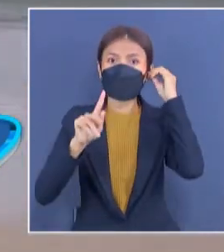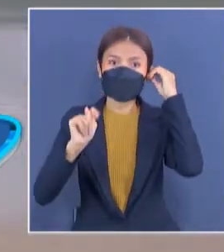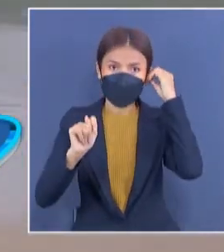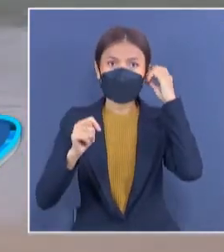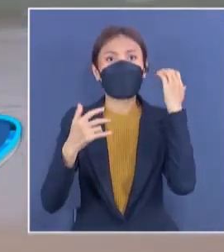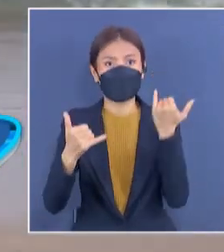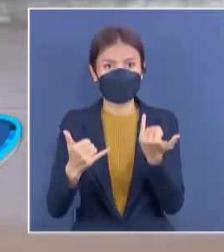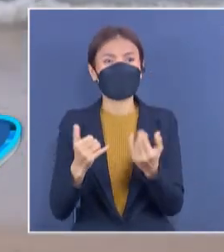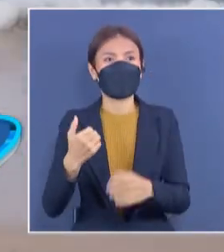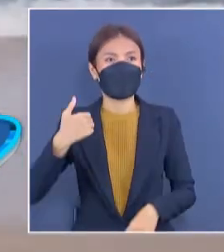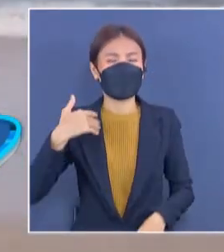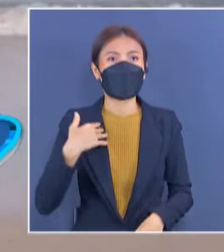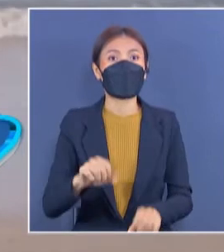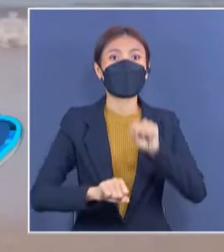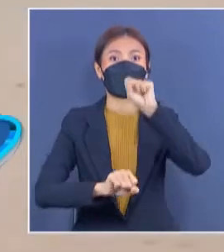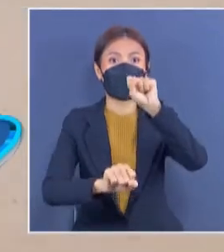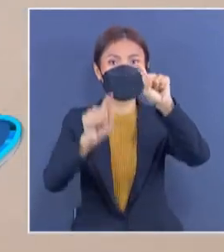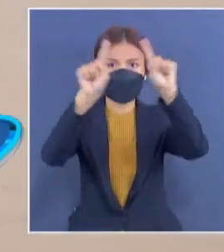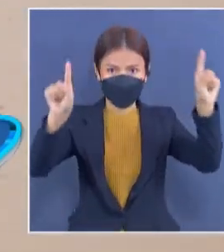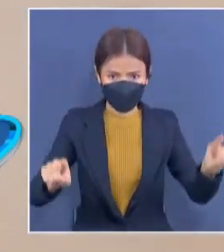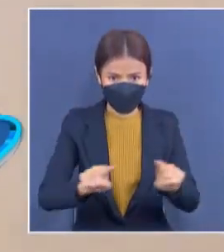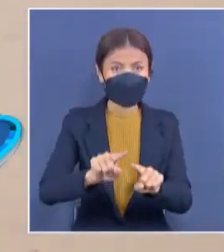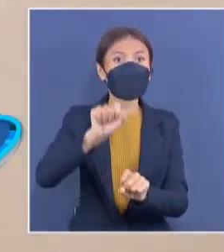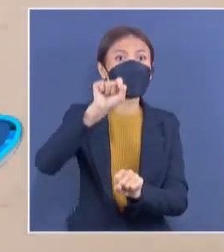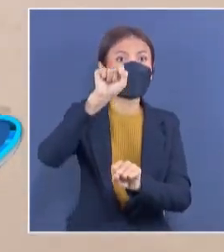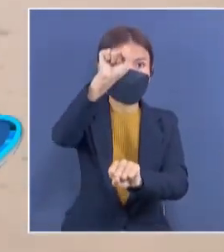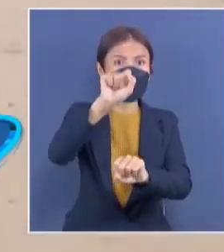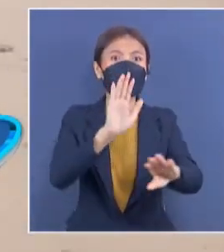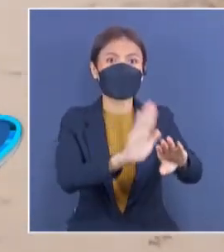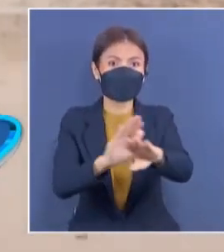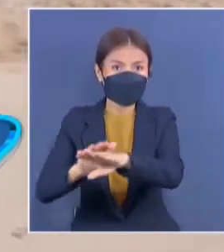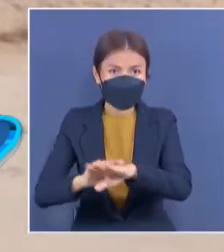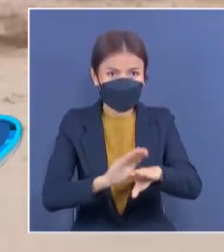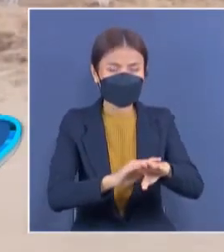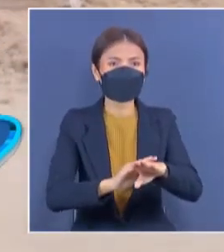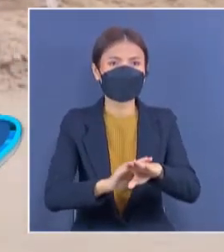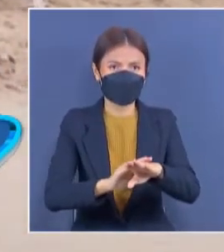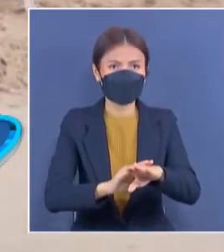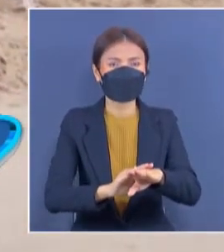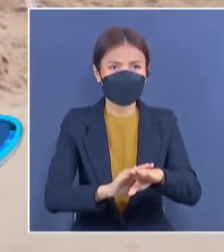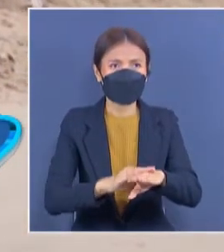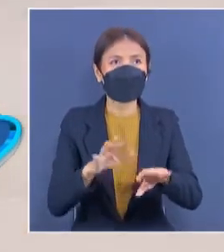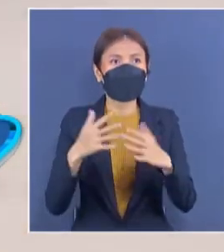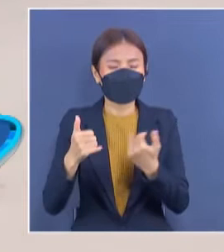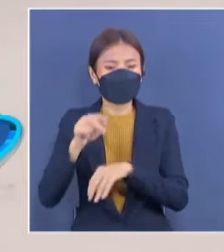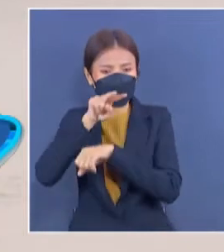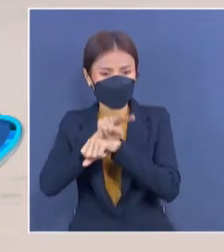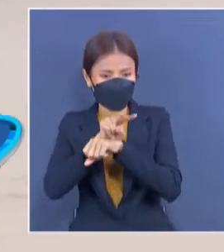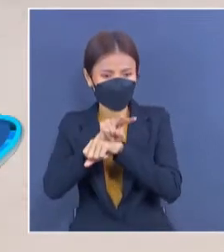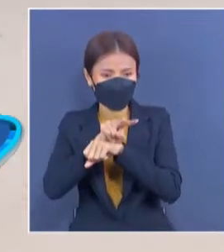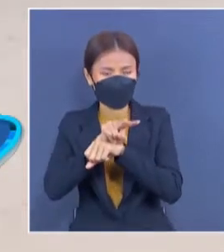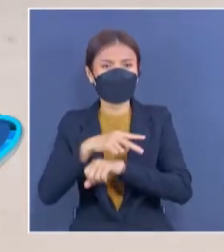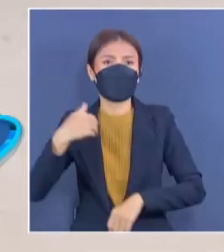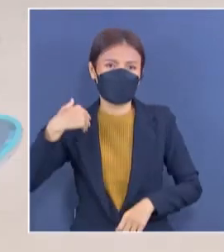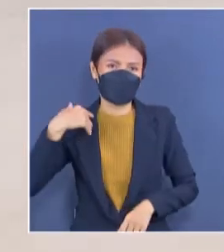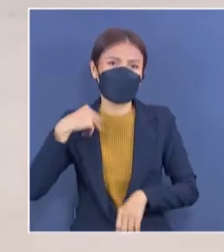ก็มีการปักป้ายเตือนนักท่องเที่ยวบริเวณชายหาดช่วงเกิดเหตุพร้อมกับจัดเฝ้าระวังเจ้าหน้าที่นะคะจนกว่าจะแน่ใจว่า